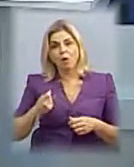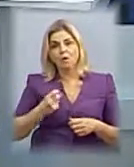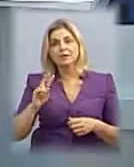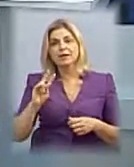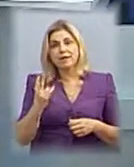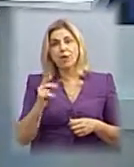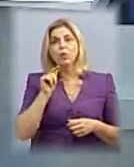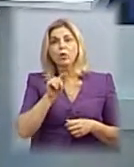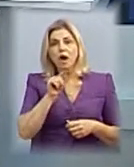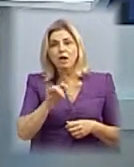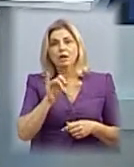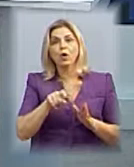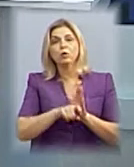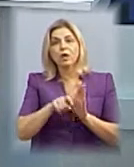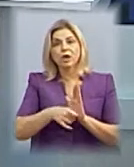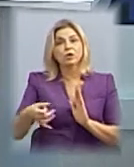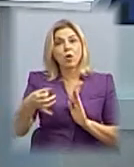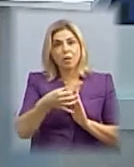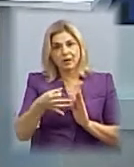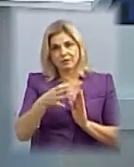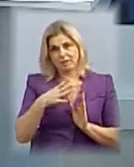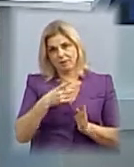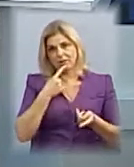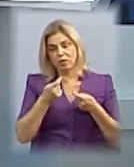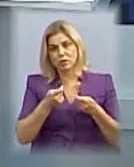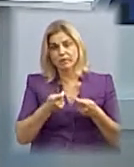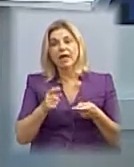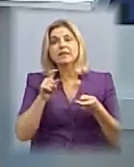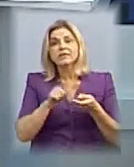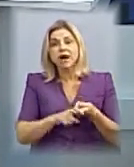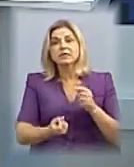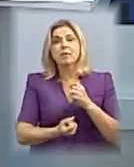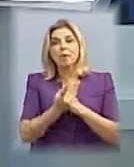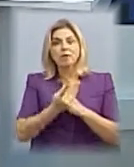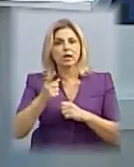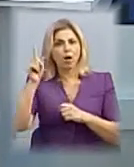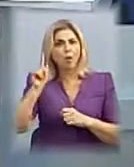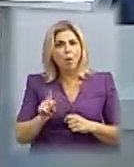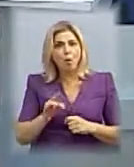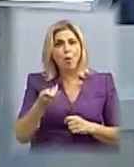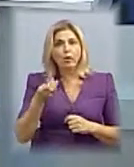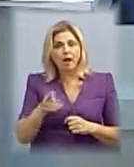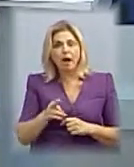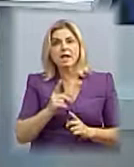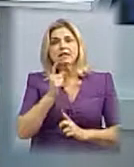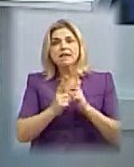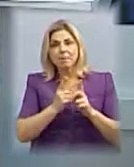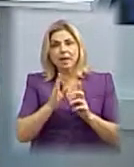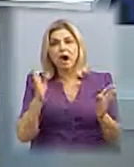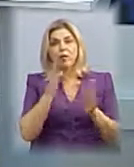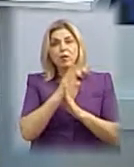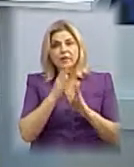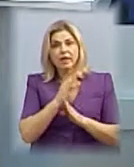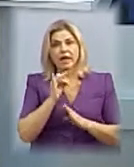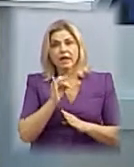Миколаївської, Луганської та Донецької областей. Вони пов'язують виникнення кульових блискавок із змінами в атмосфері